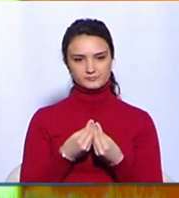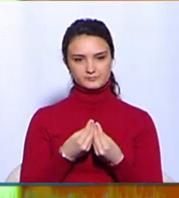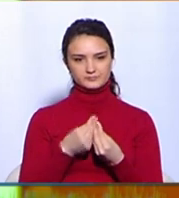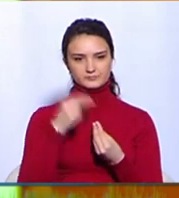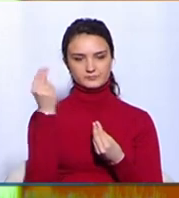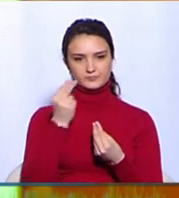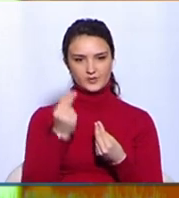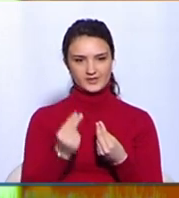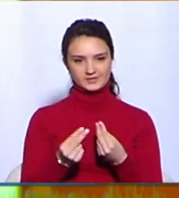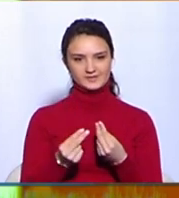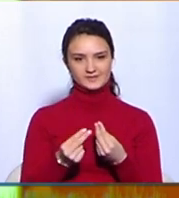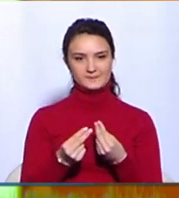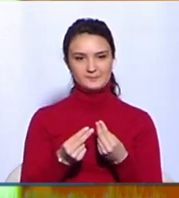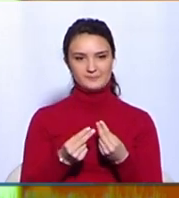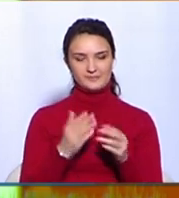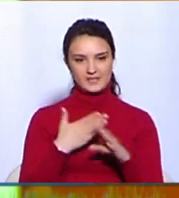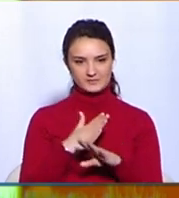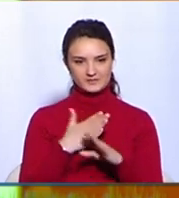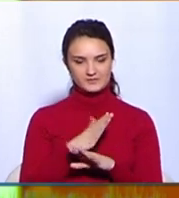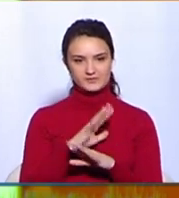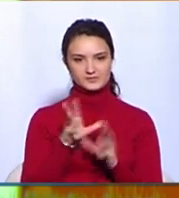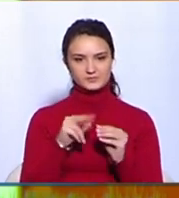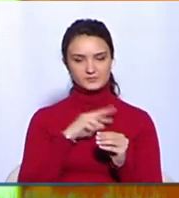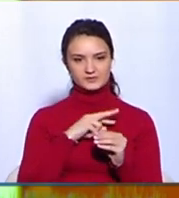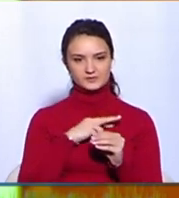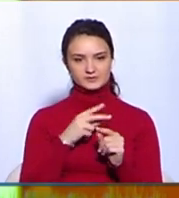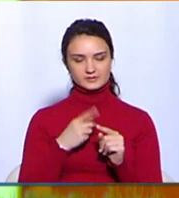კედლების მოხატვას, დანგრევას, დამტრევას და ასე შემდეგ.